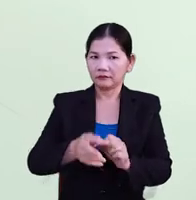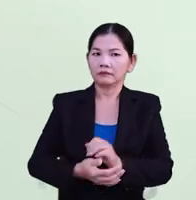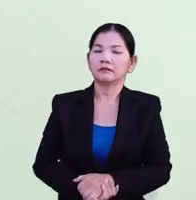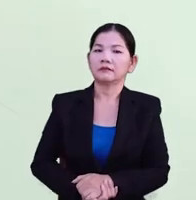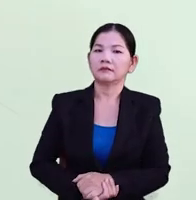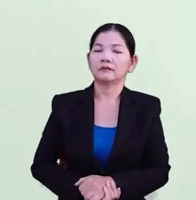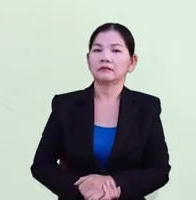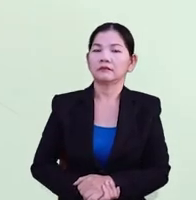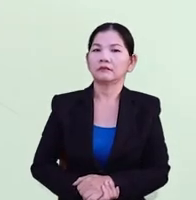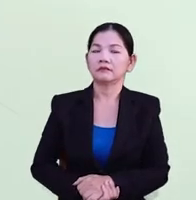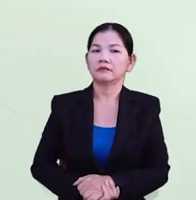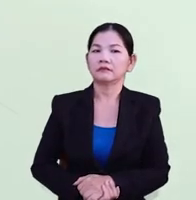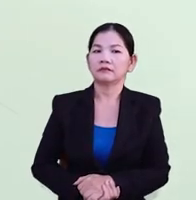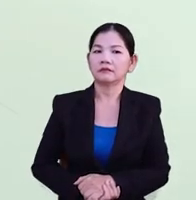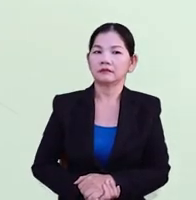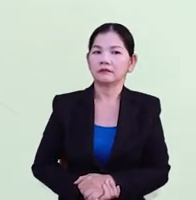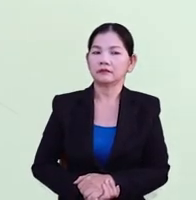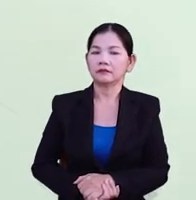างดอยอ่ะสอก